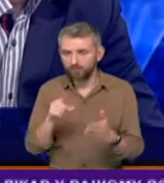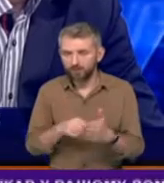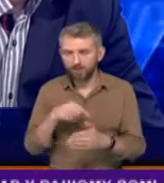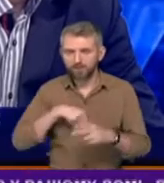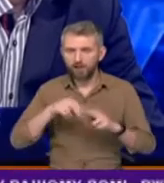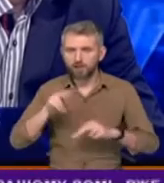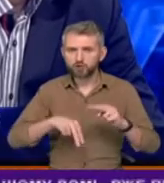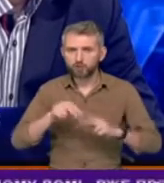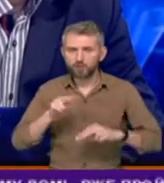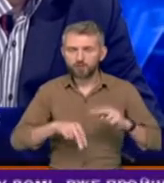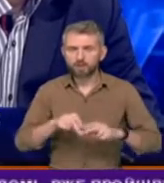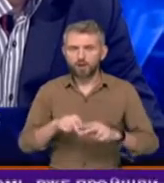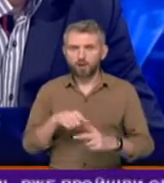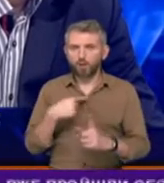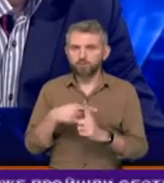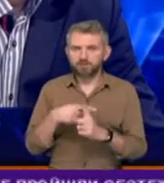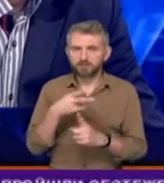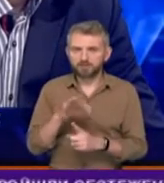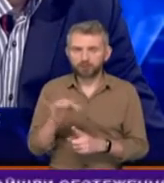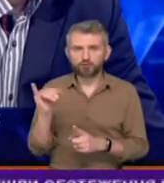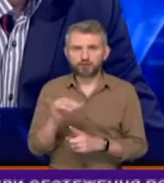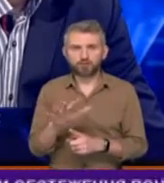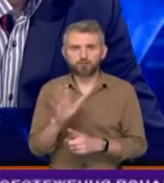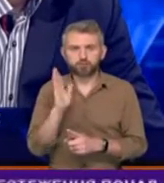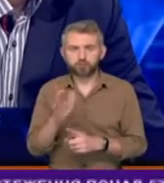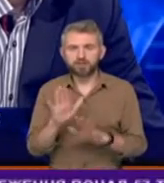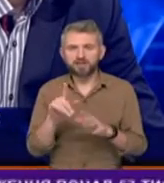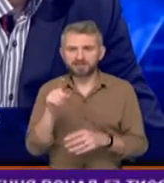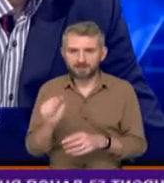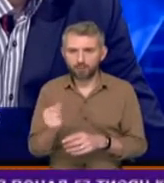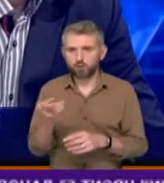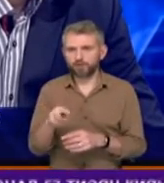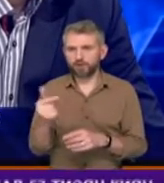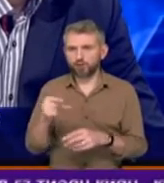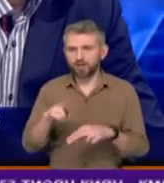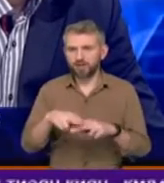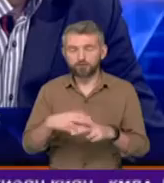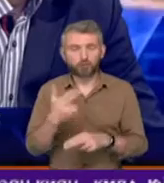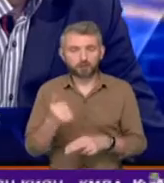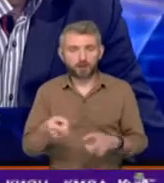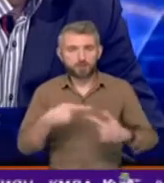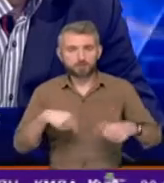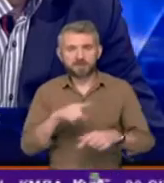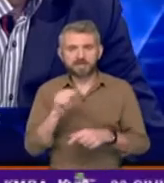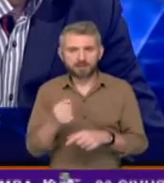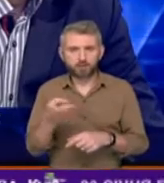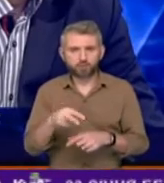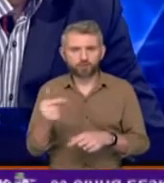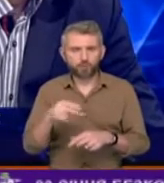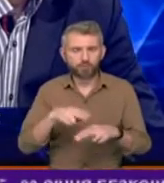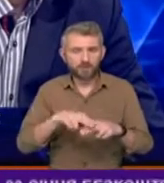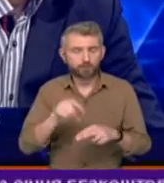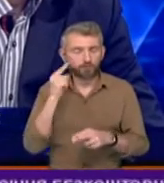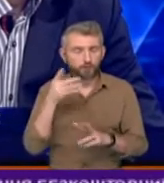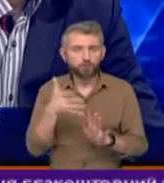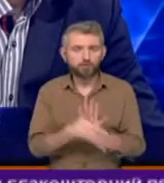налаштована якраз оптимістично і була б тільки за подвійне громадянство. Так, ми за подвійне громадянство. Ви